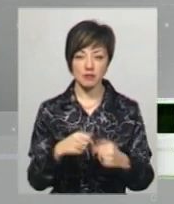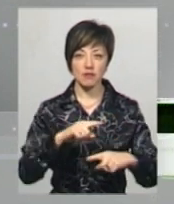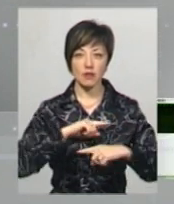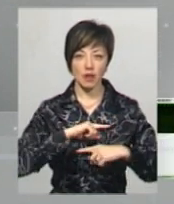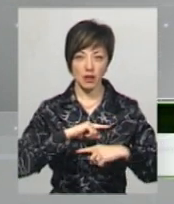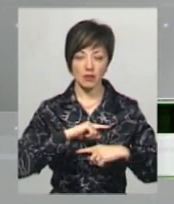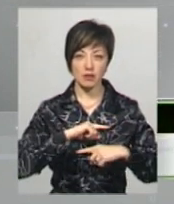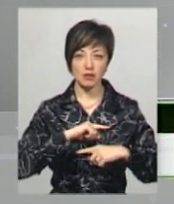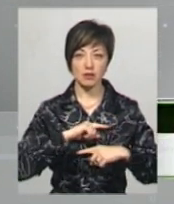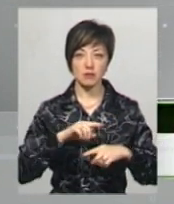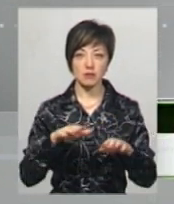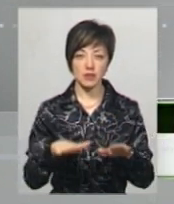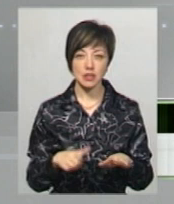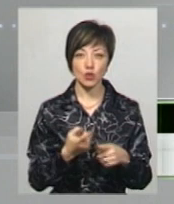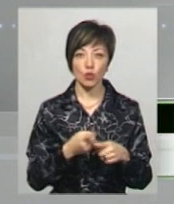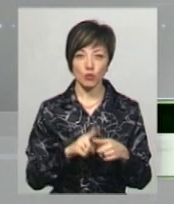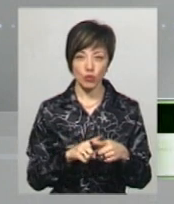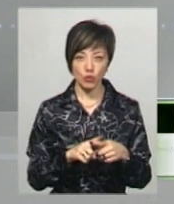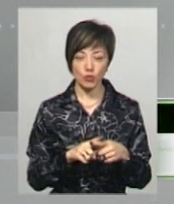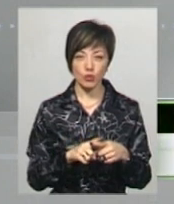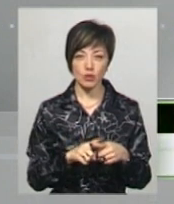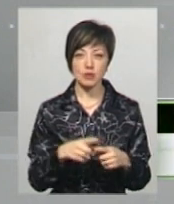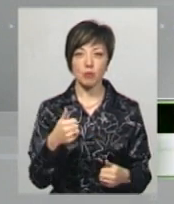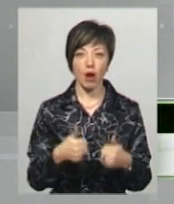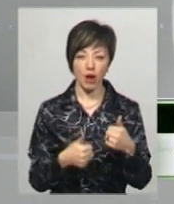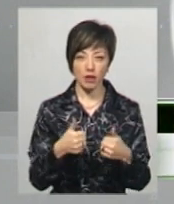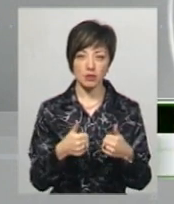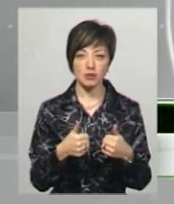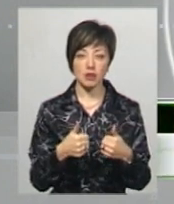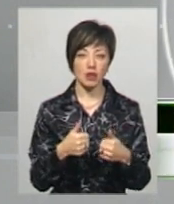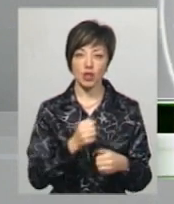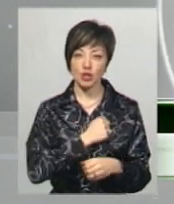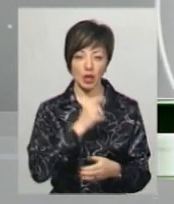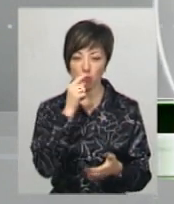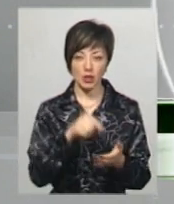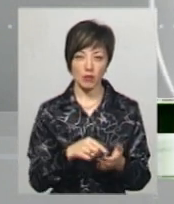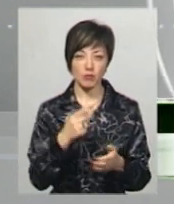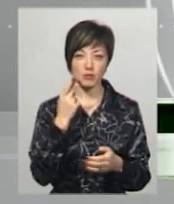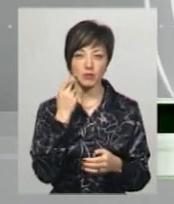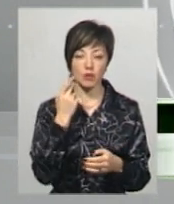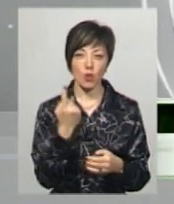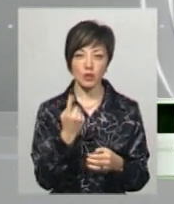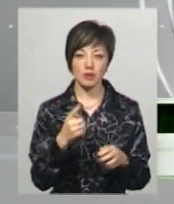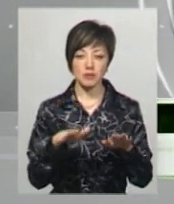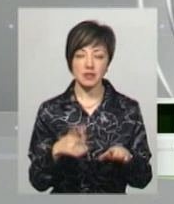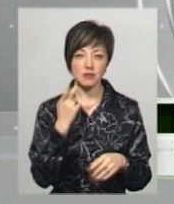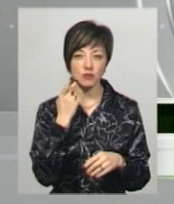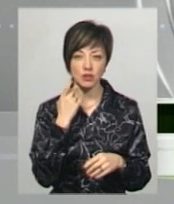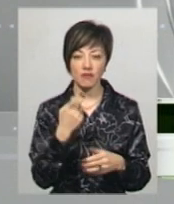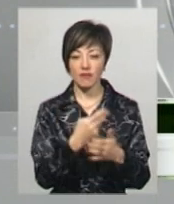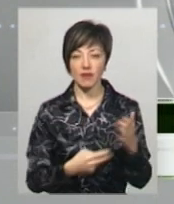фінальних місць, і тому ми змагалися, але, на жаль, не потрапили. Просіли лише 7 місце, програли в